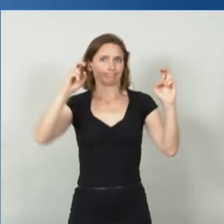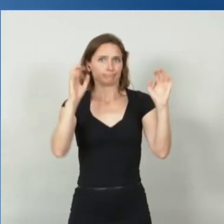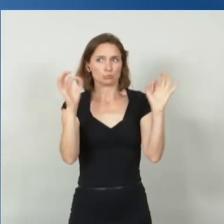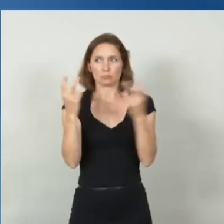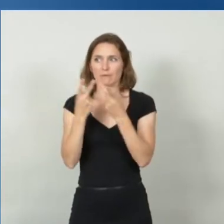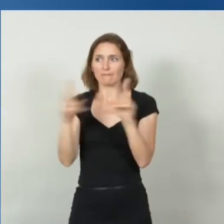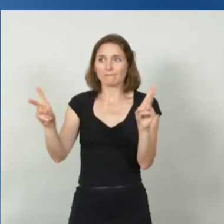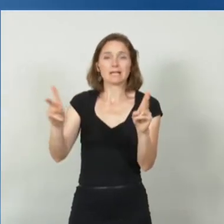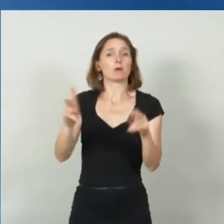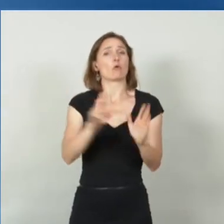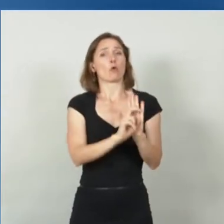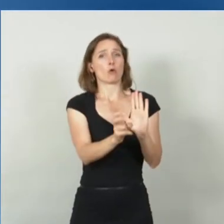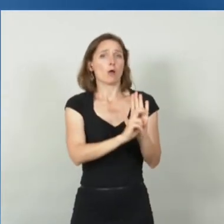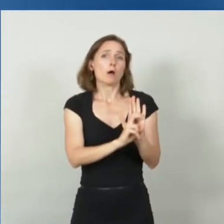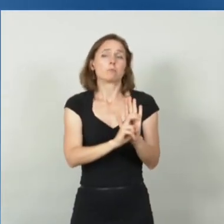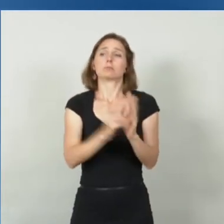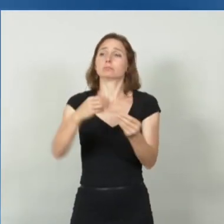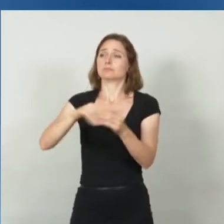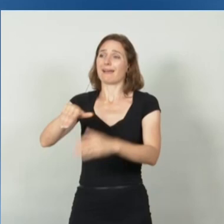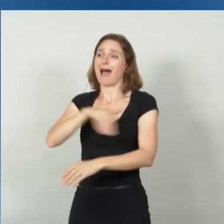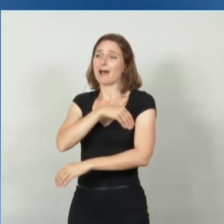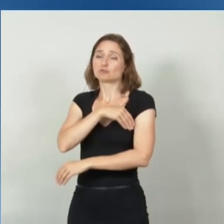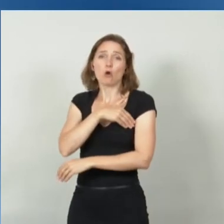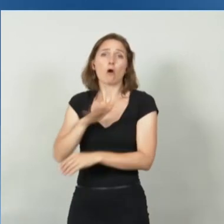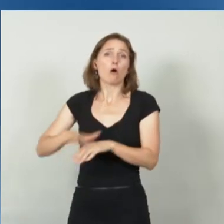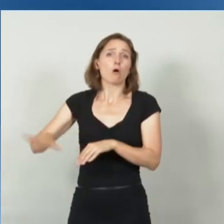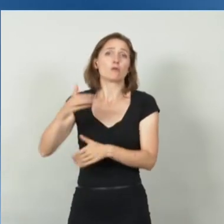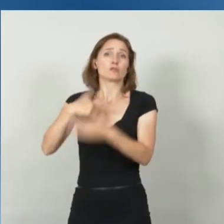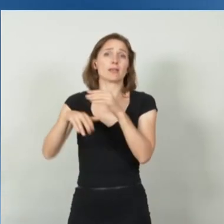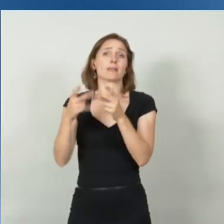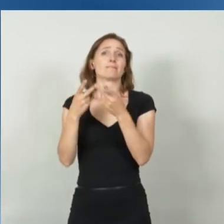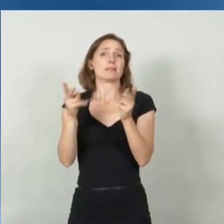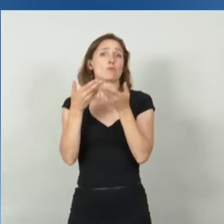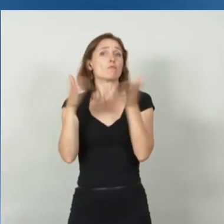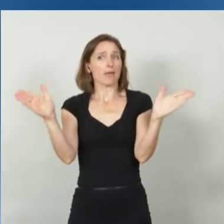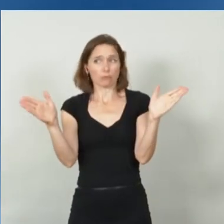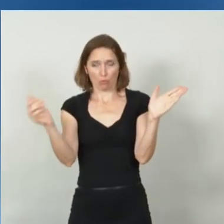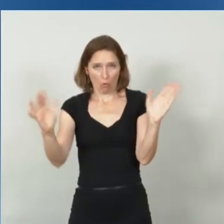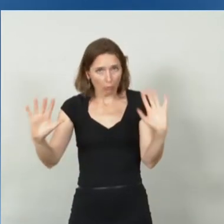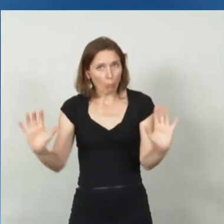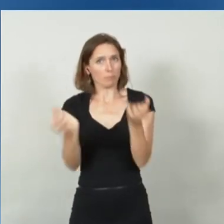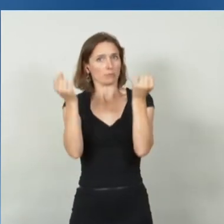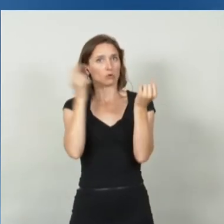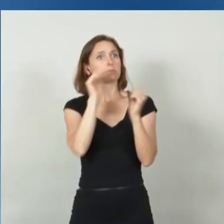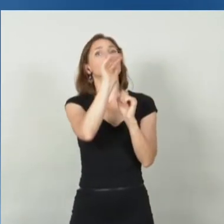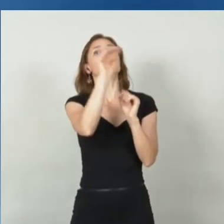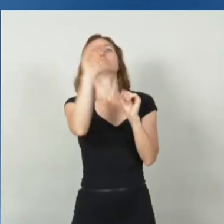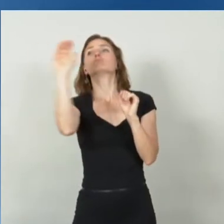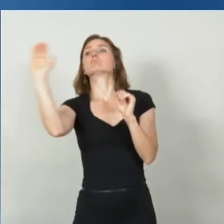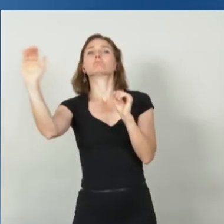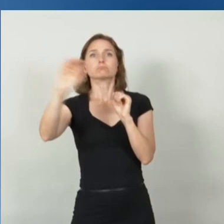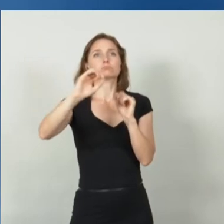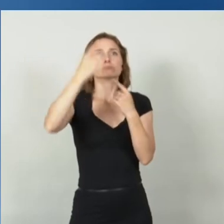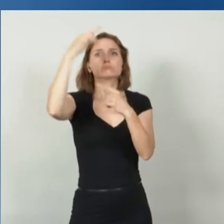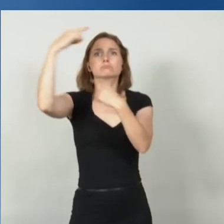et ses agents notamment au sein de Grenoble bulles ouvertes savent lever des fonds savent monter des dossiers je les salue pour ça et c'est notamment en lien avec l'Europe